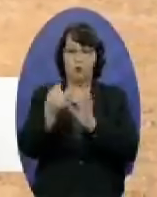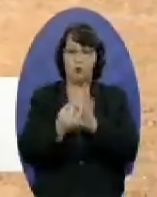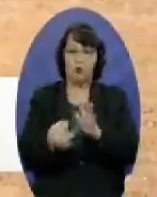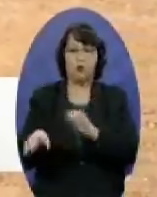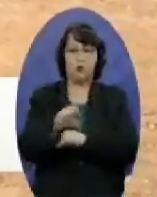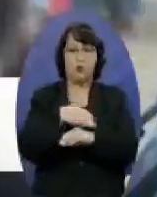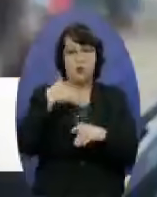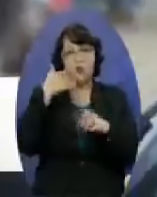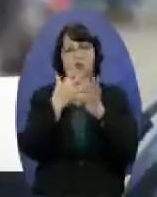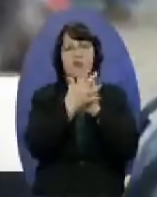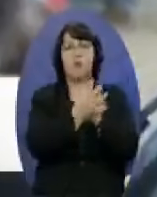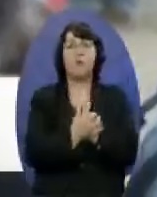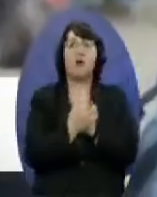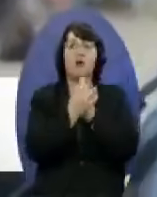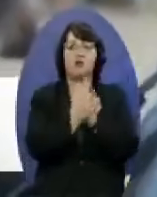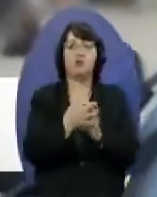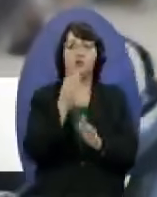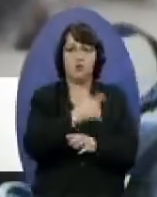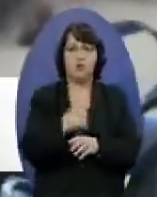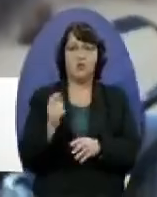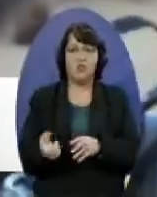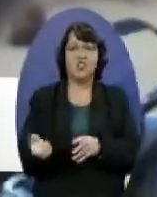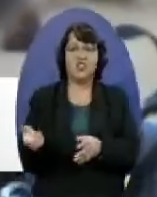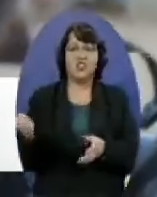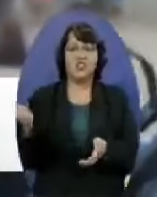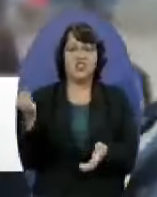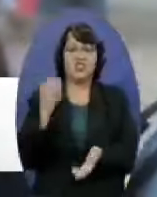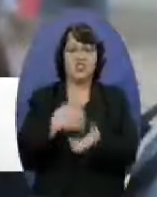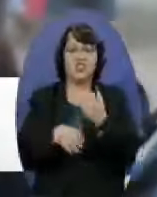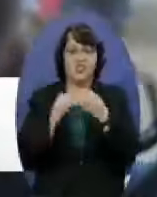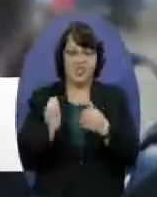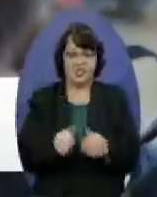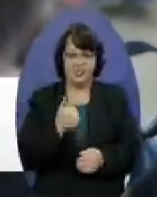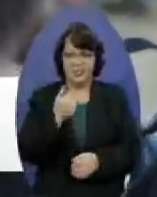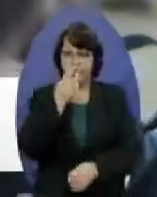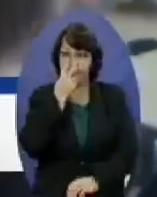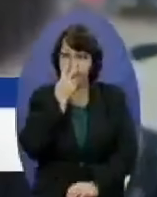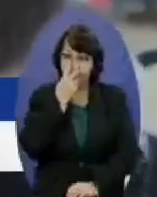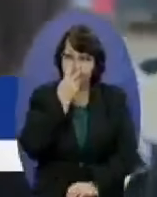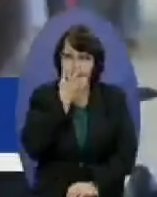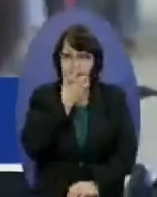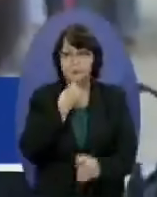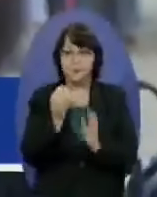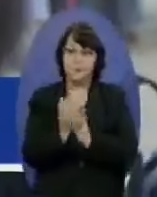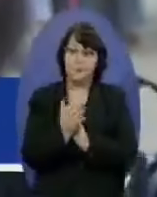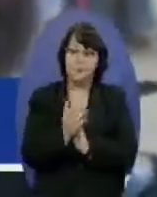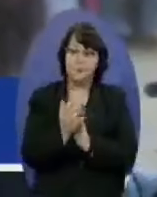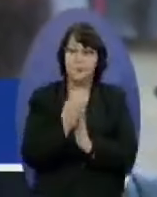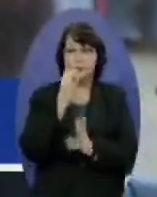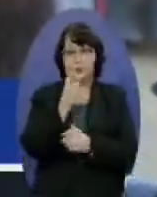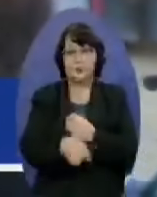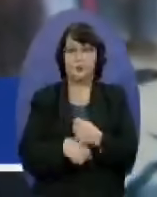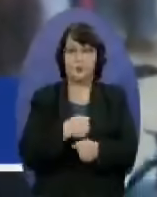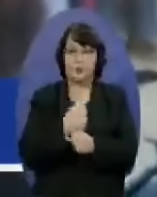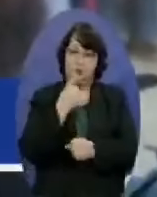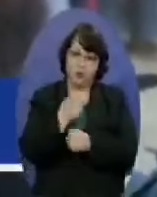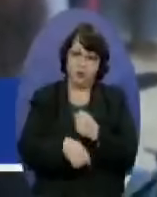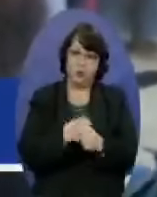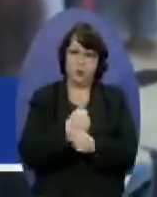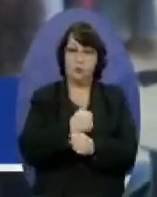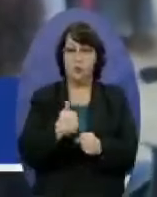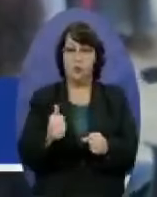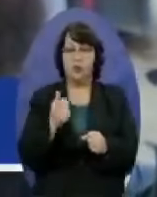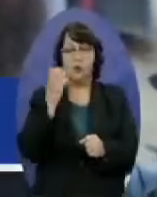оролцлоо. Тэмээ харахаар сайхан санагдал да итгэвтэй үзэж ирэл жил болго үзэж байна да. Ер нь жил ирэх тусам энэ ирж